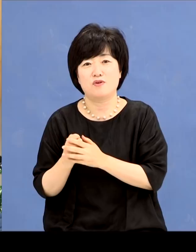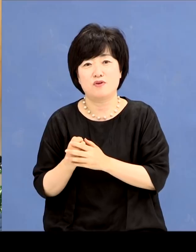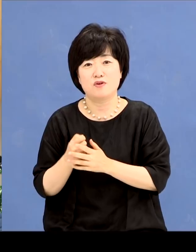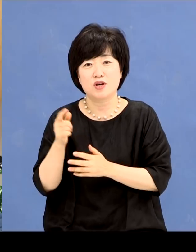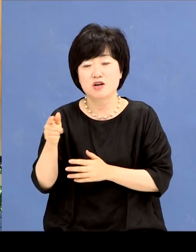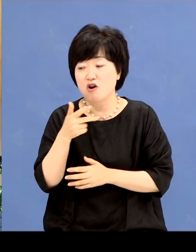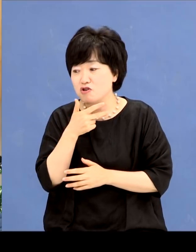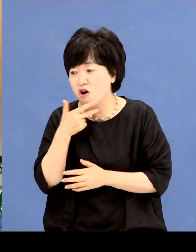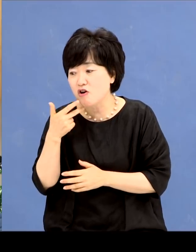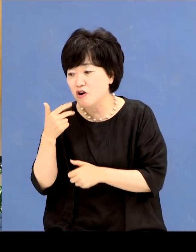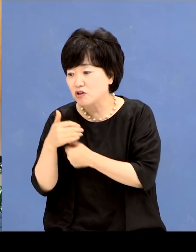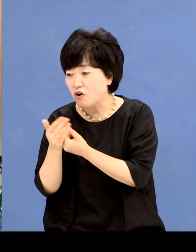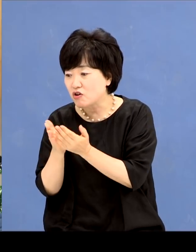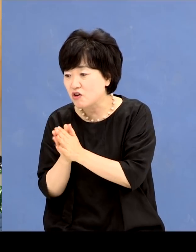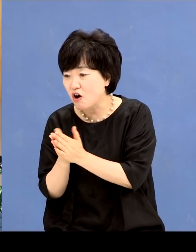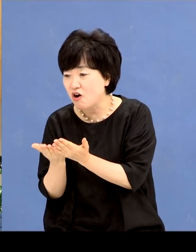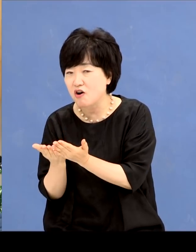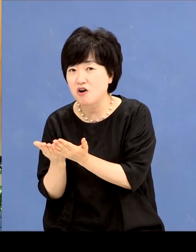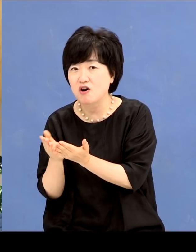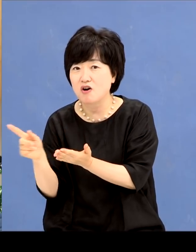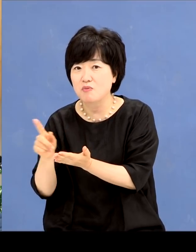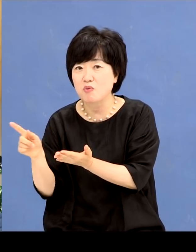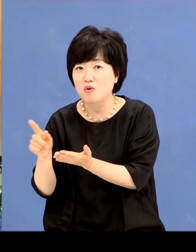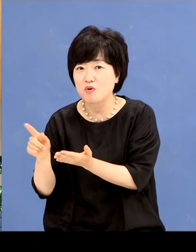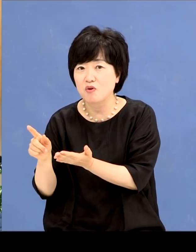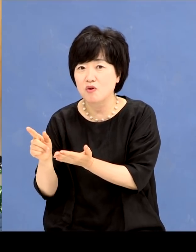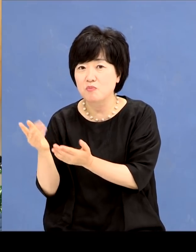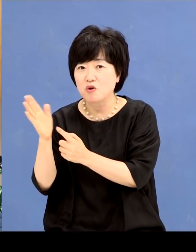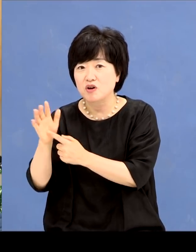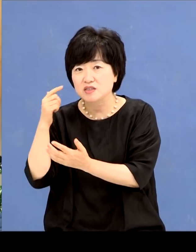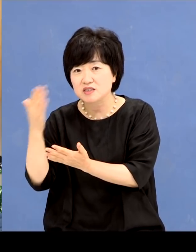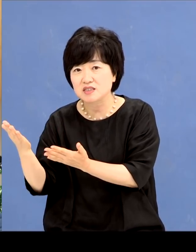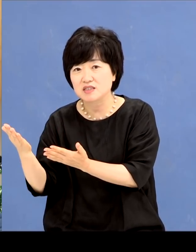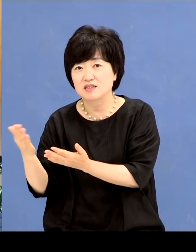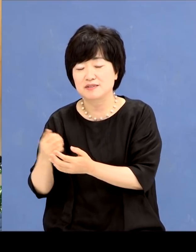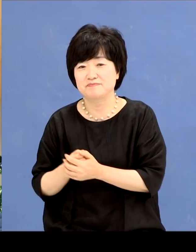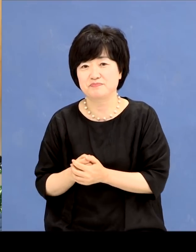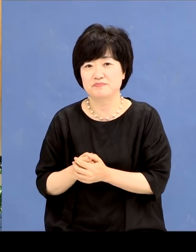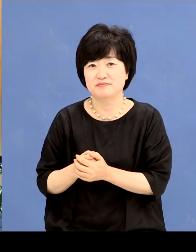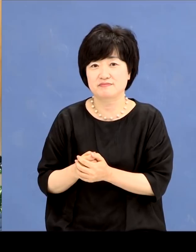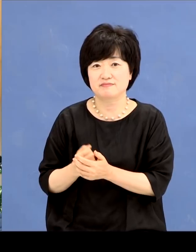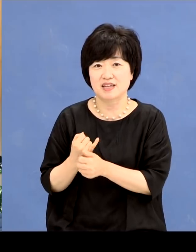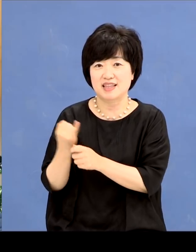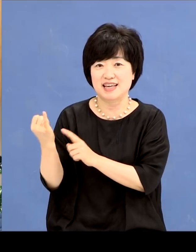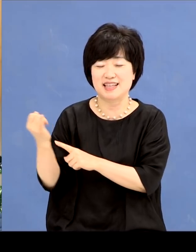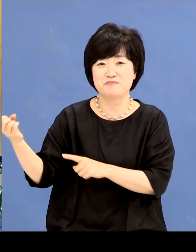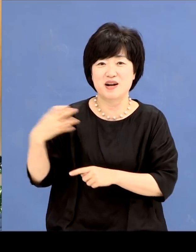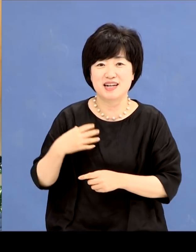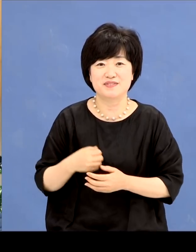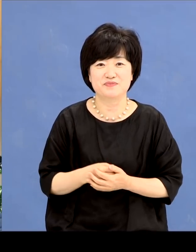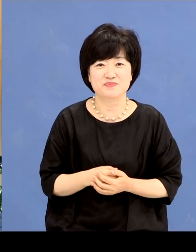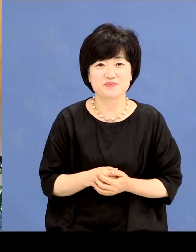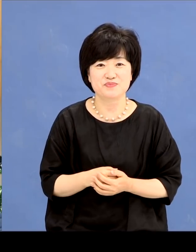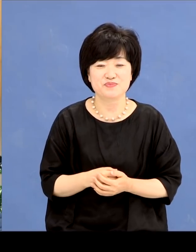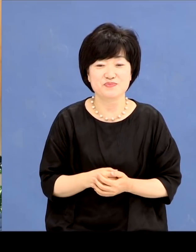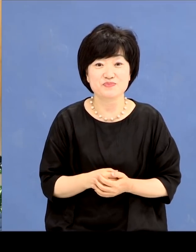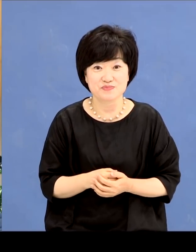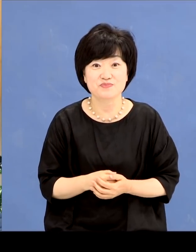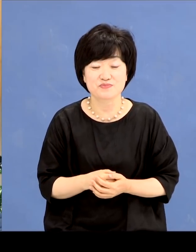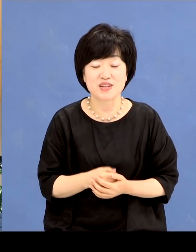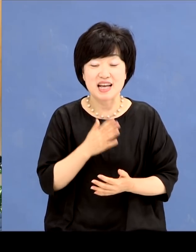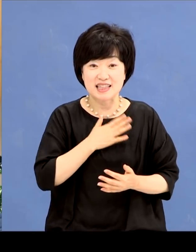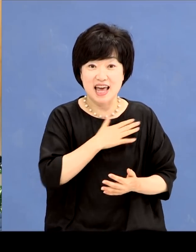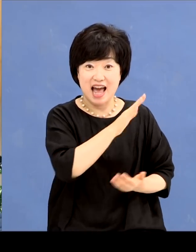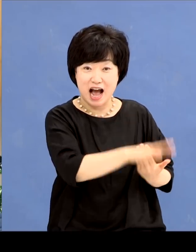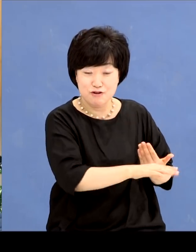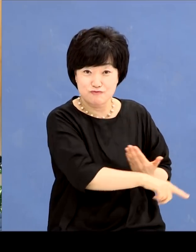영어 성경으로 뭐라고 표현인지 찾아봐 줄래? 아내가 영어 성경을 보고 있었거든요. 네. 그랬더니 거기에 뭐라고 표현되어 있냐면 가인이